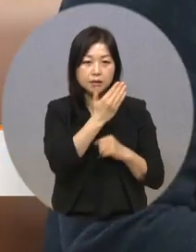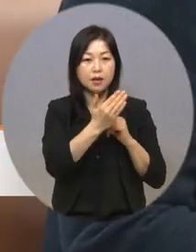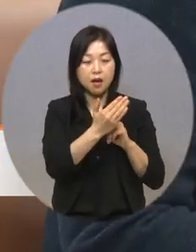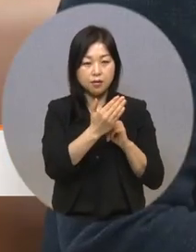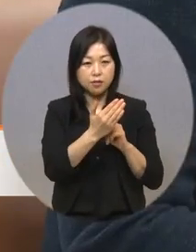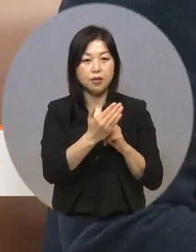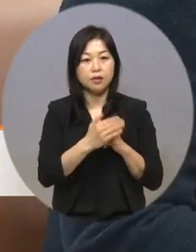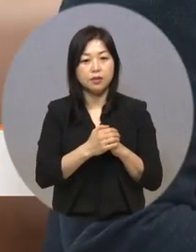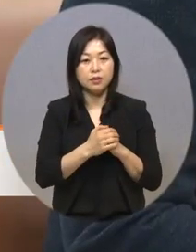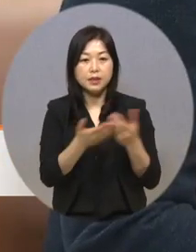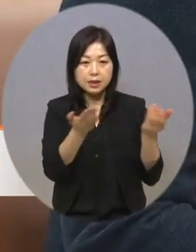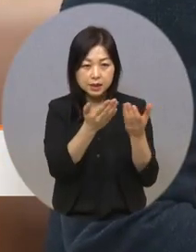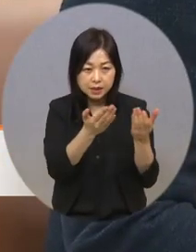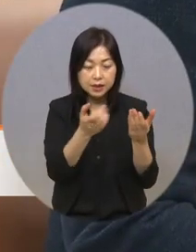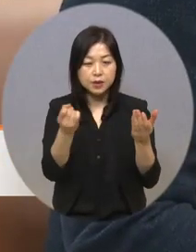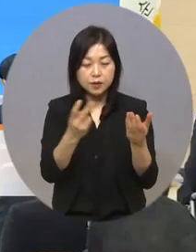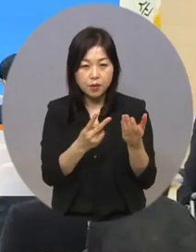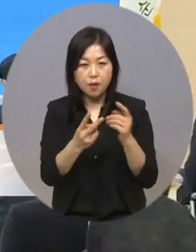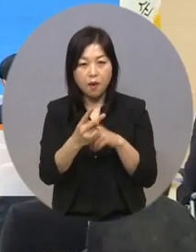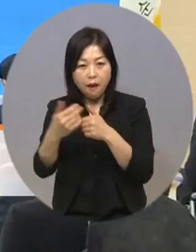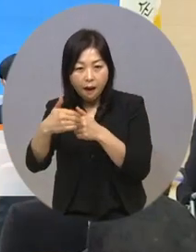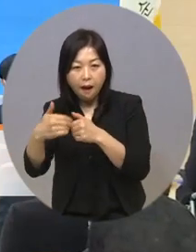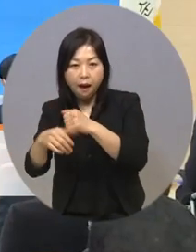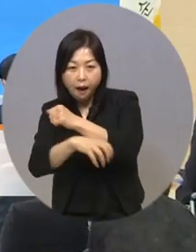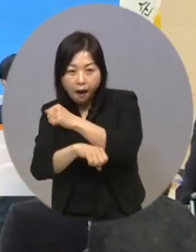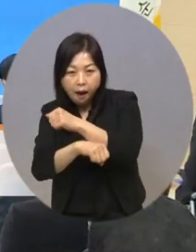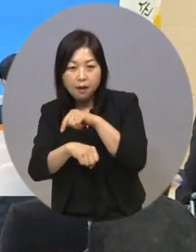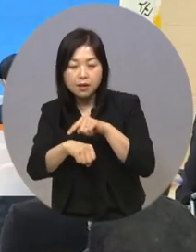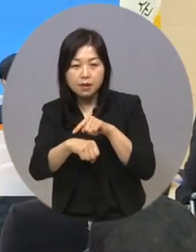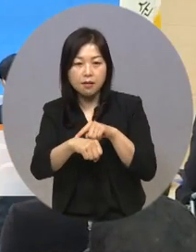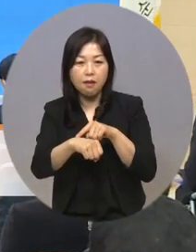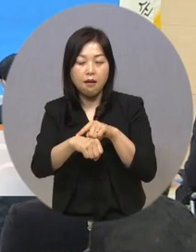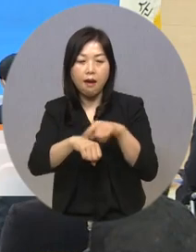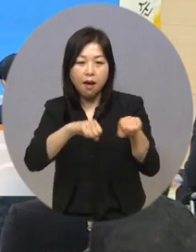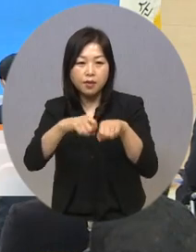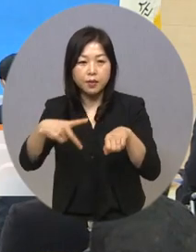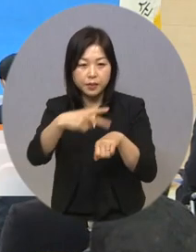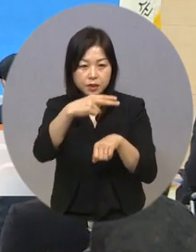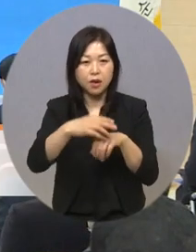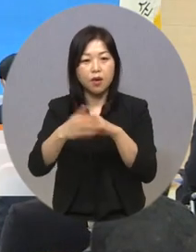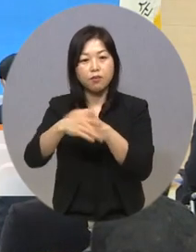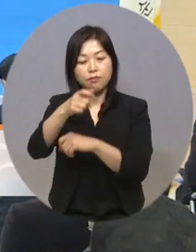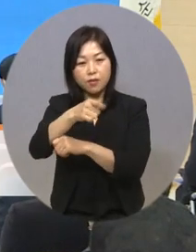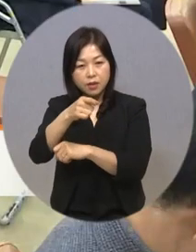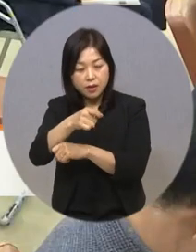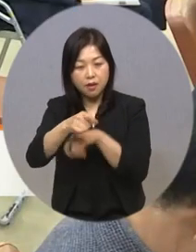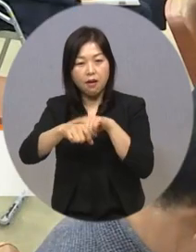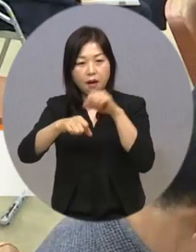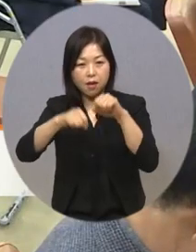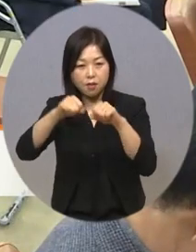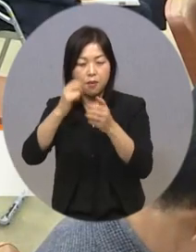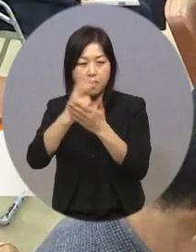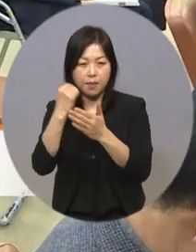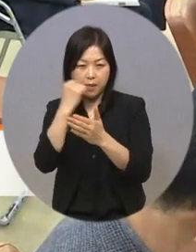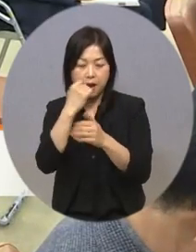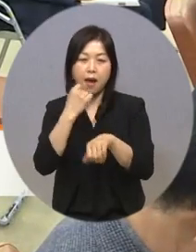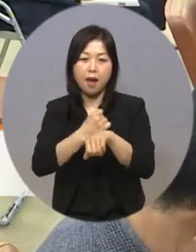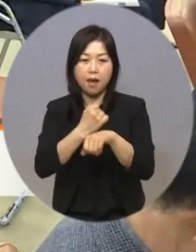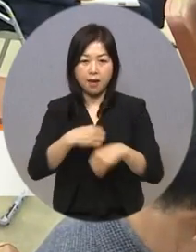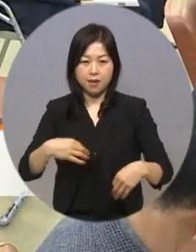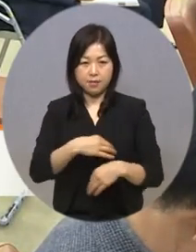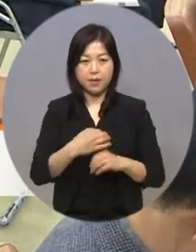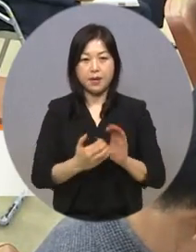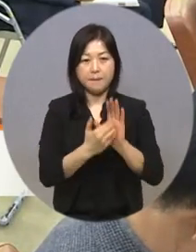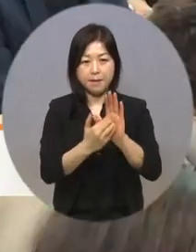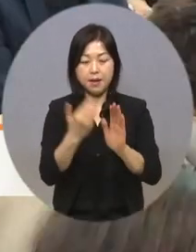청탁과 금품수수와 같은 불합리한 관행근절, 공무원 행동 강령 준수 등의 반부패 청렴